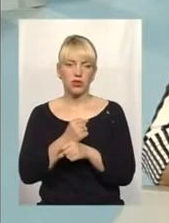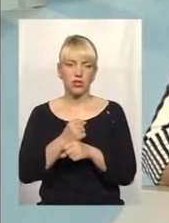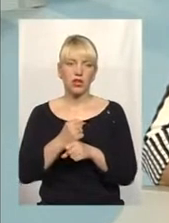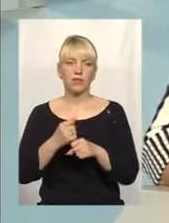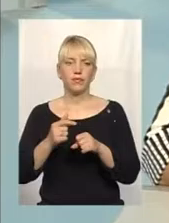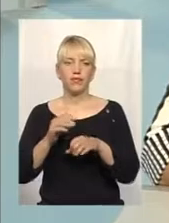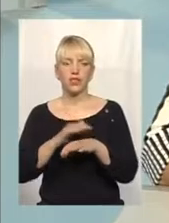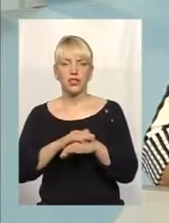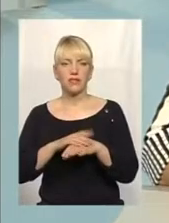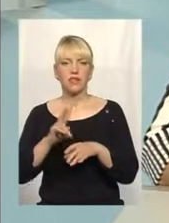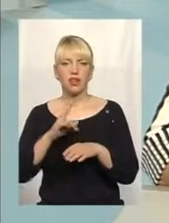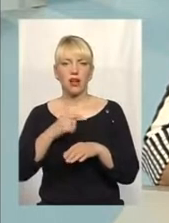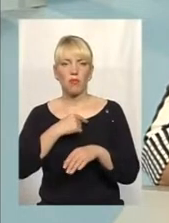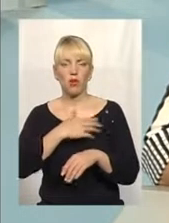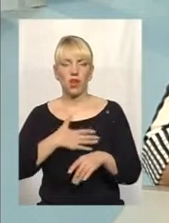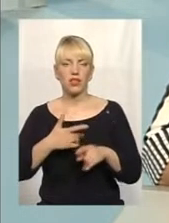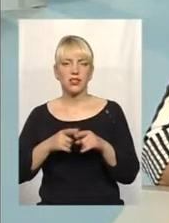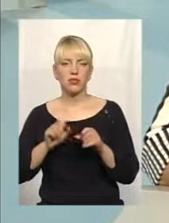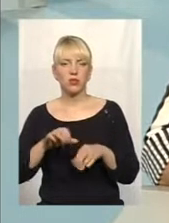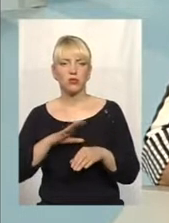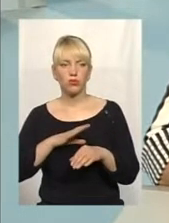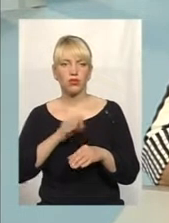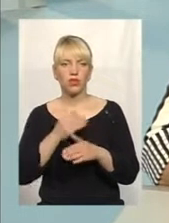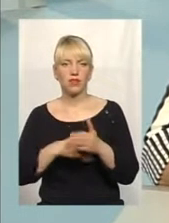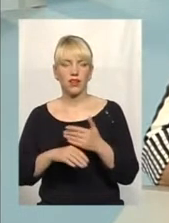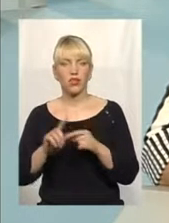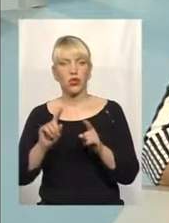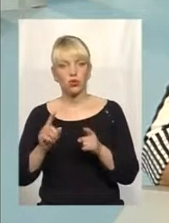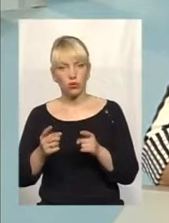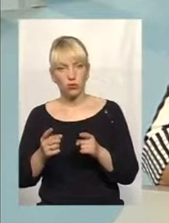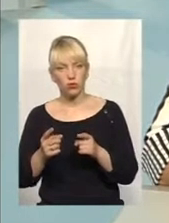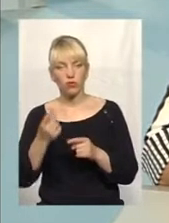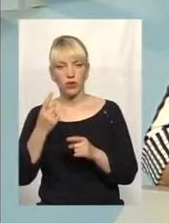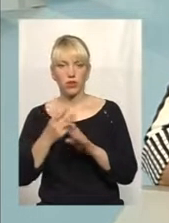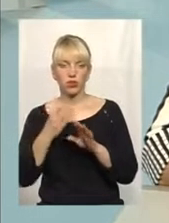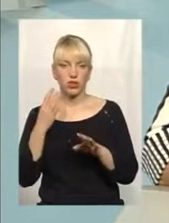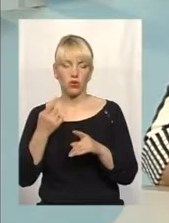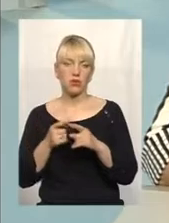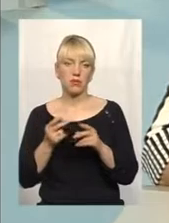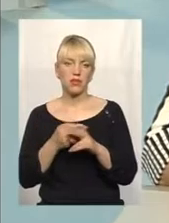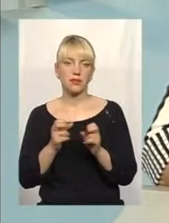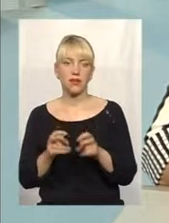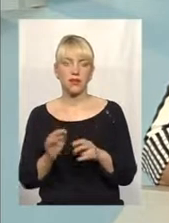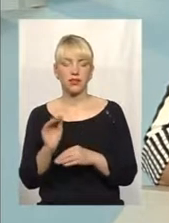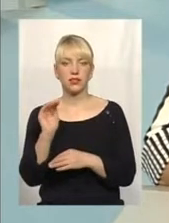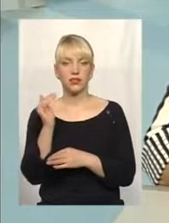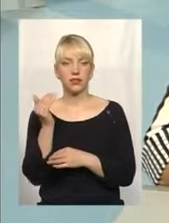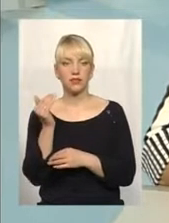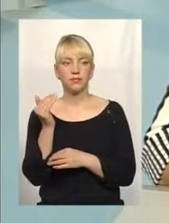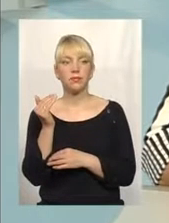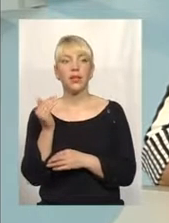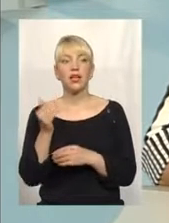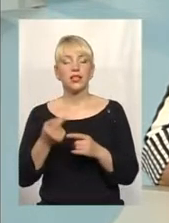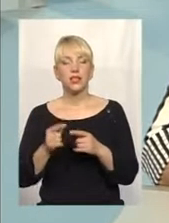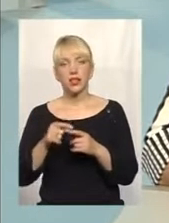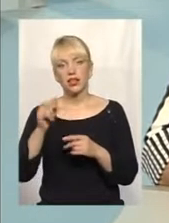тої кінцівки, яка поранена. І це може бути навіть інвалідність. Тому в першу чергу це безпека дитини, це